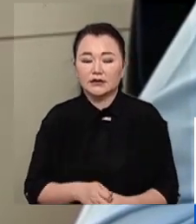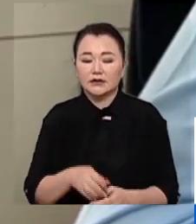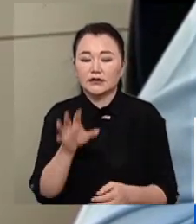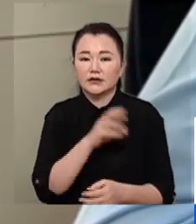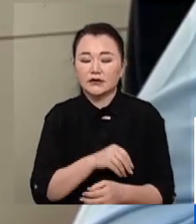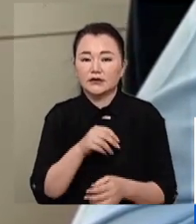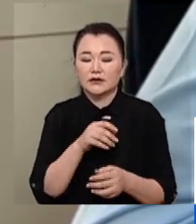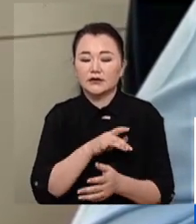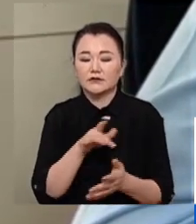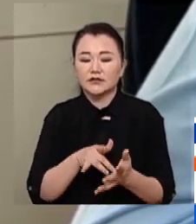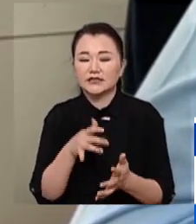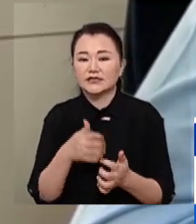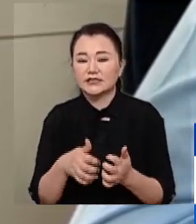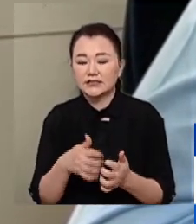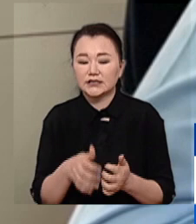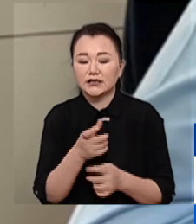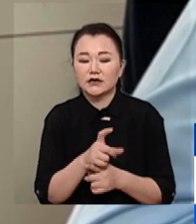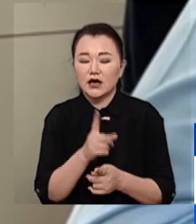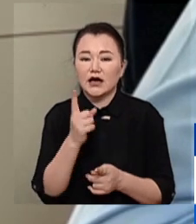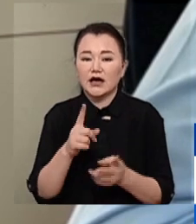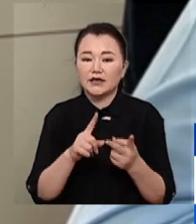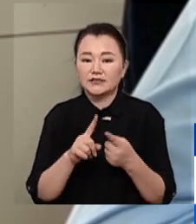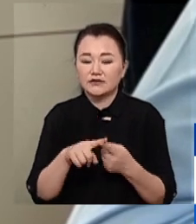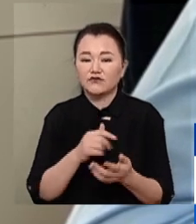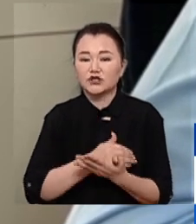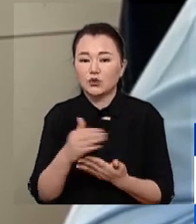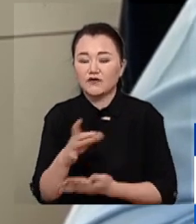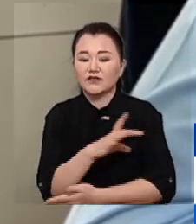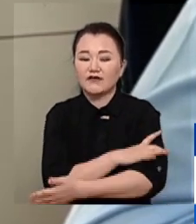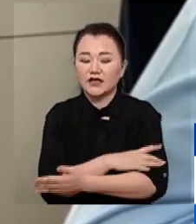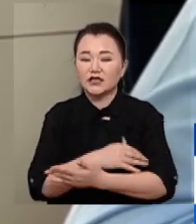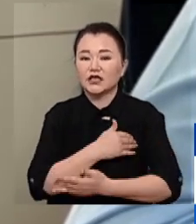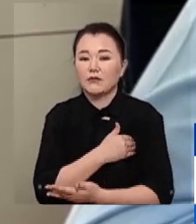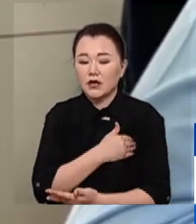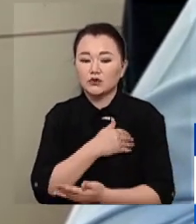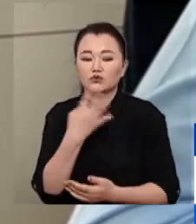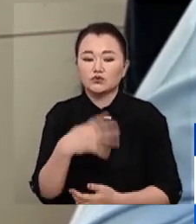2 котла среднего давления и 1 котел высокого давления. Температура подачи